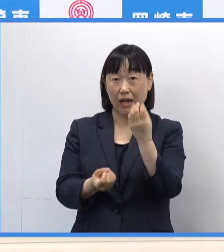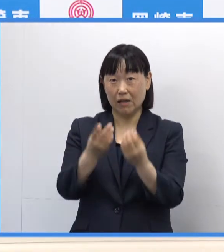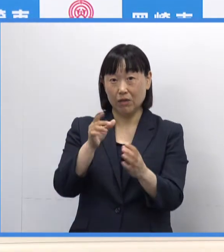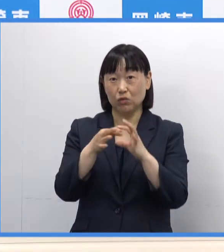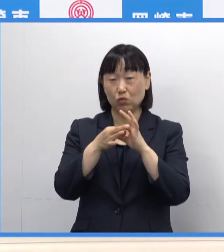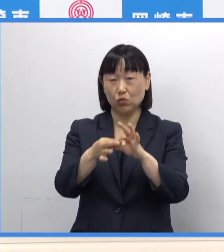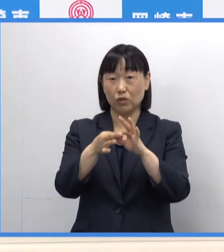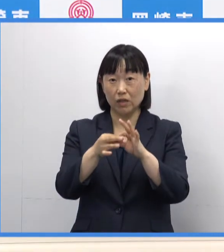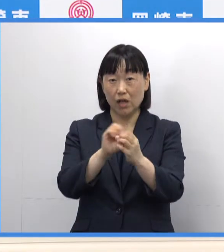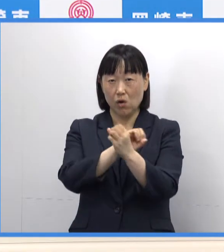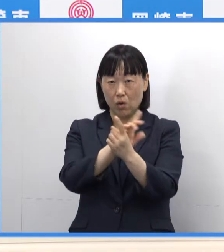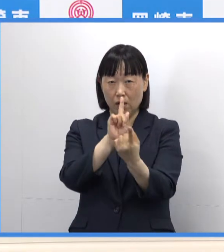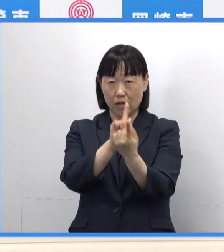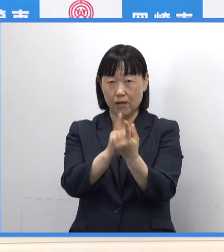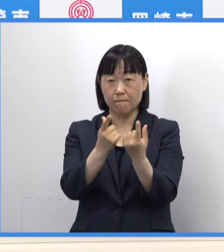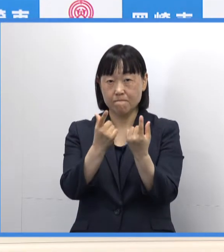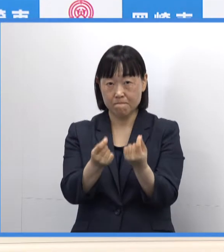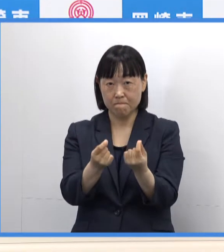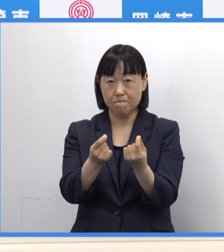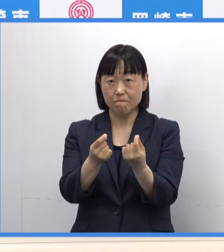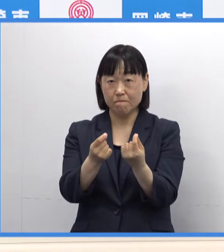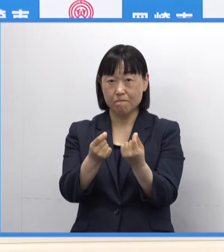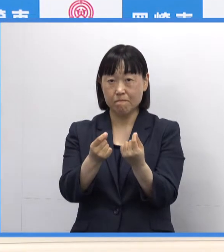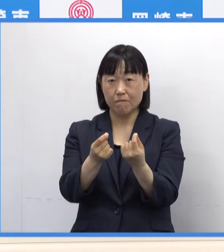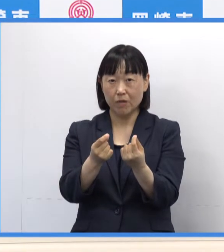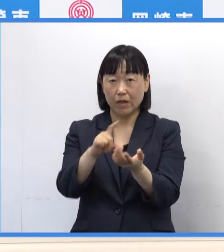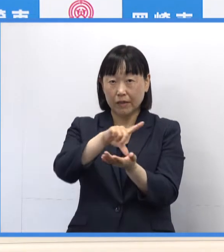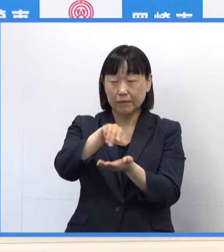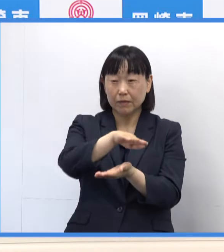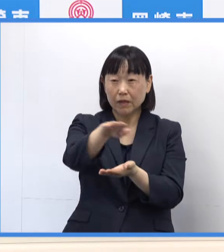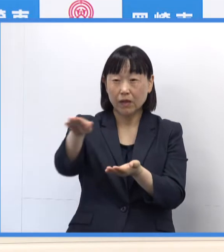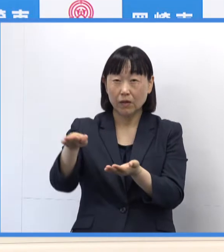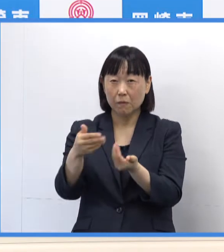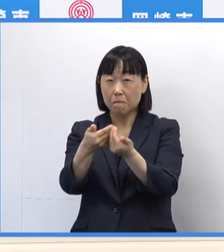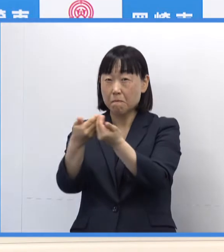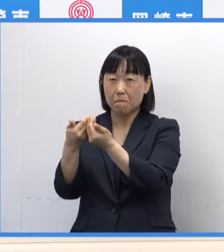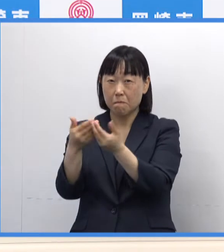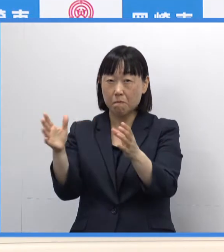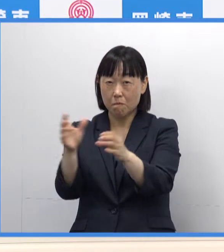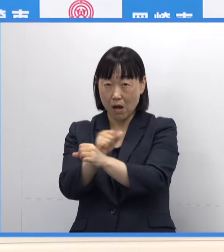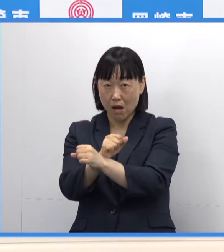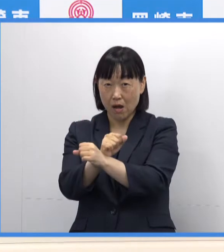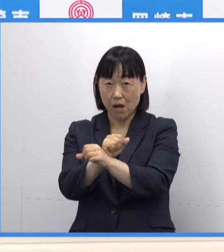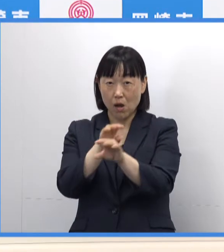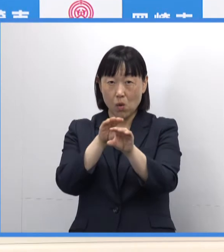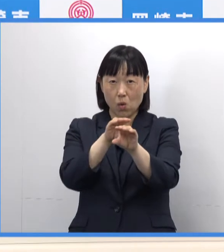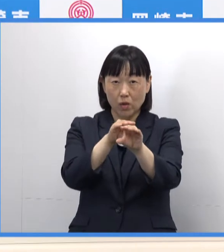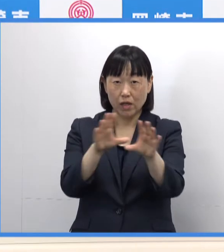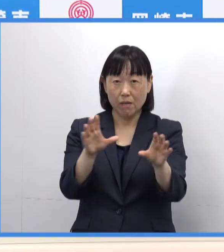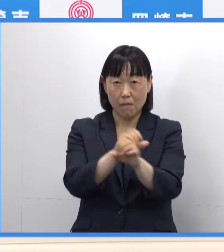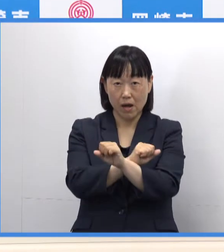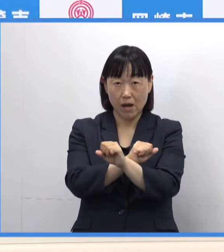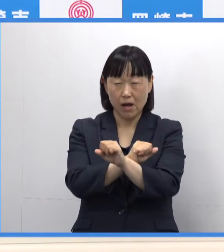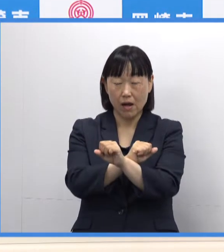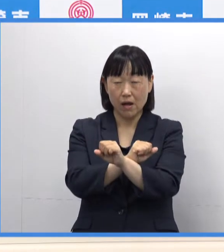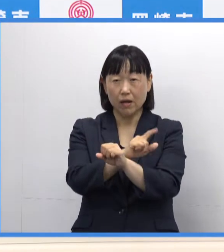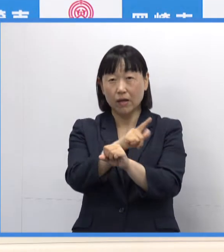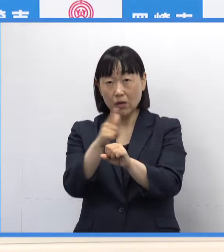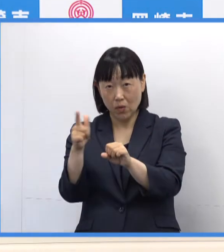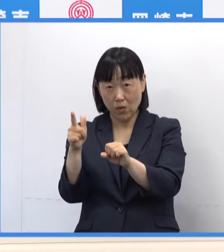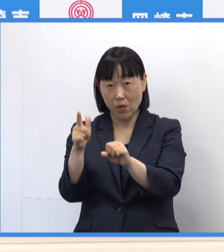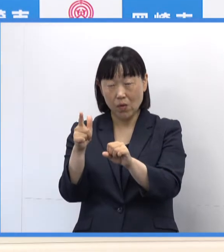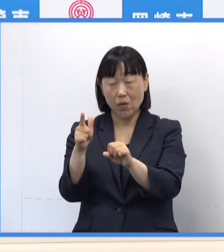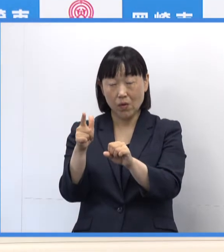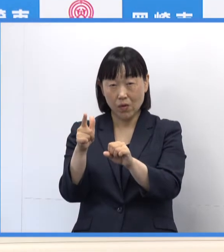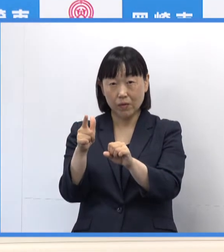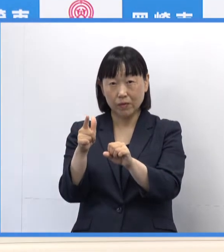、コロナ対策をはじめ、会場周辺の密や混雑の緩和、渋滞の抑制など